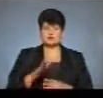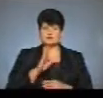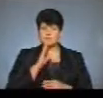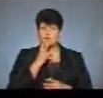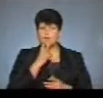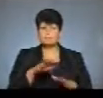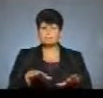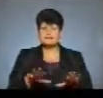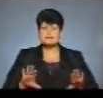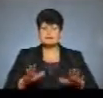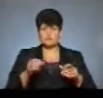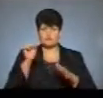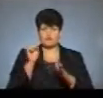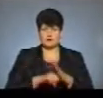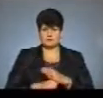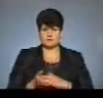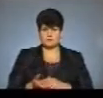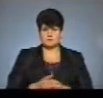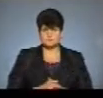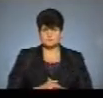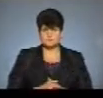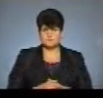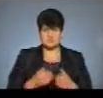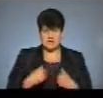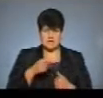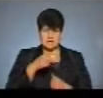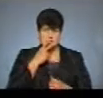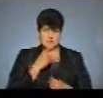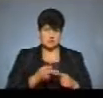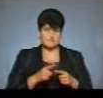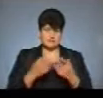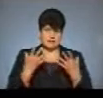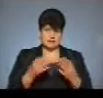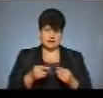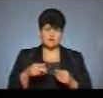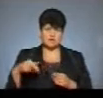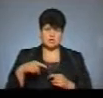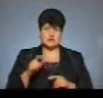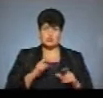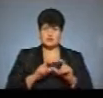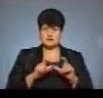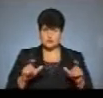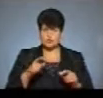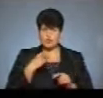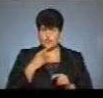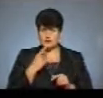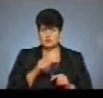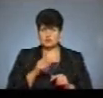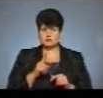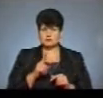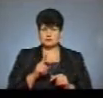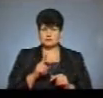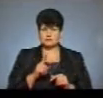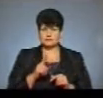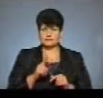показує місце, де сталося вбивство. Я її бачила в цей день. Вона йшла з університету і казала, що до мене добрий день. Ой,